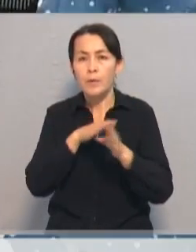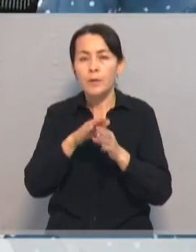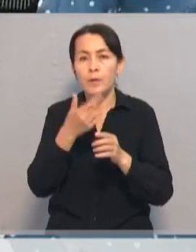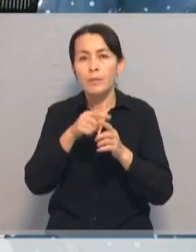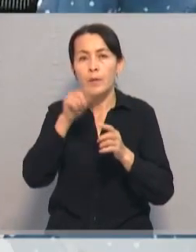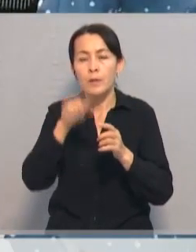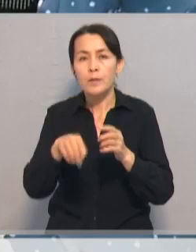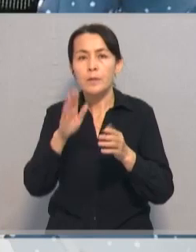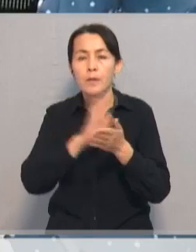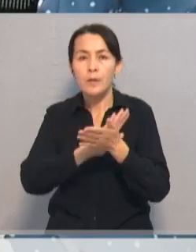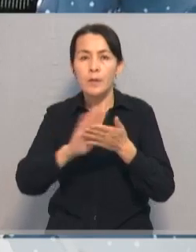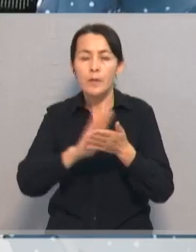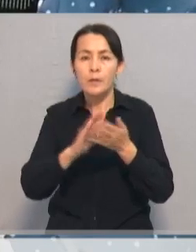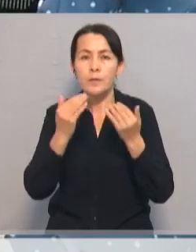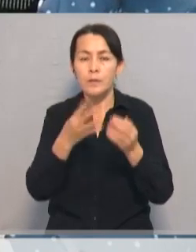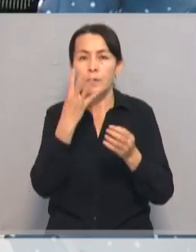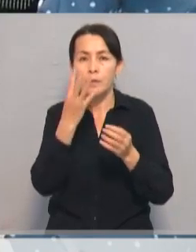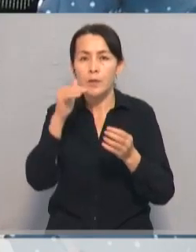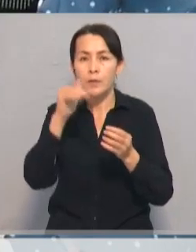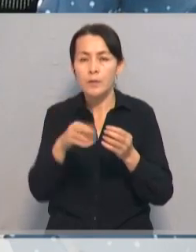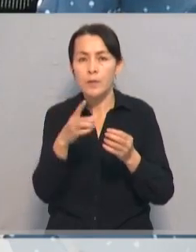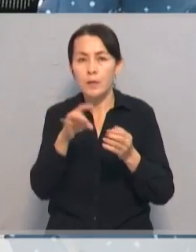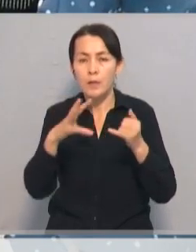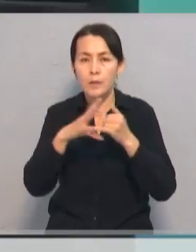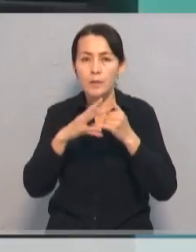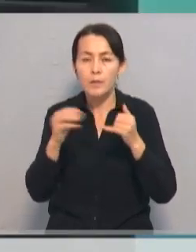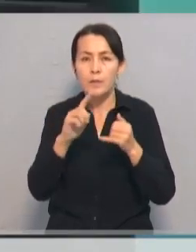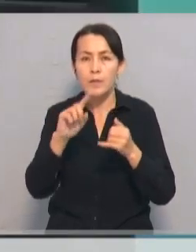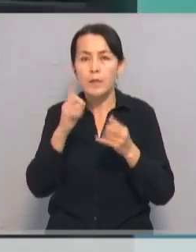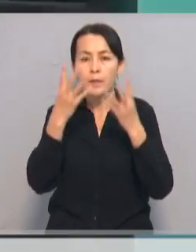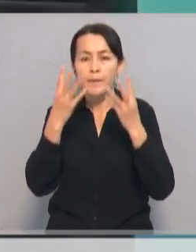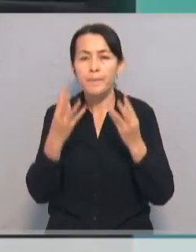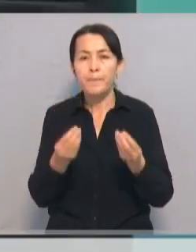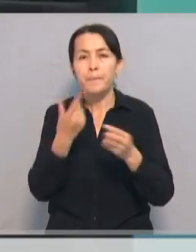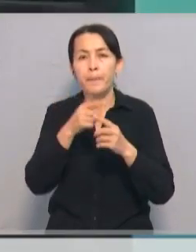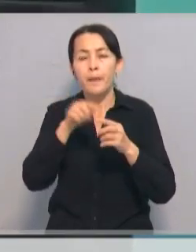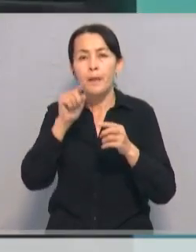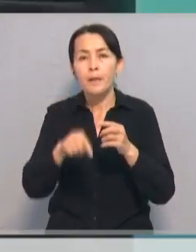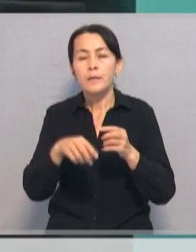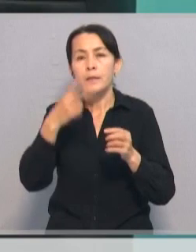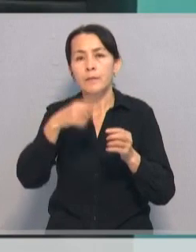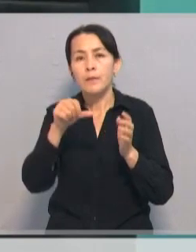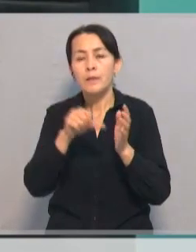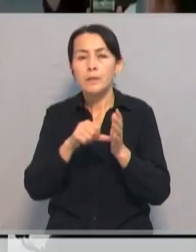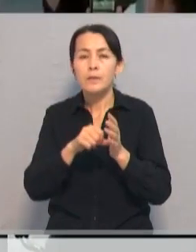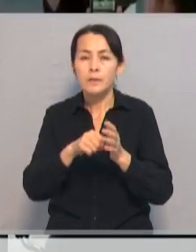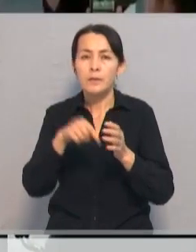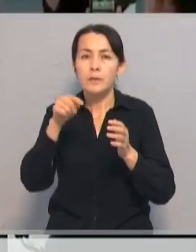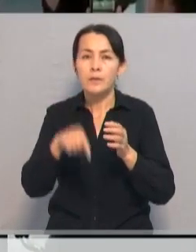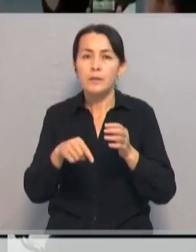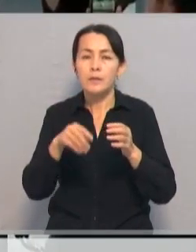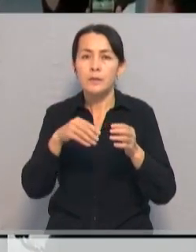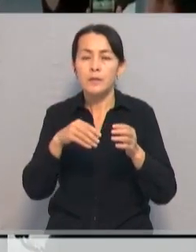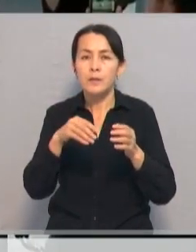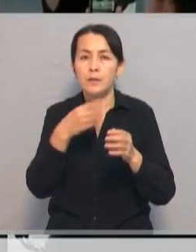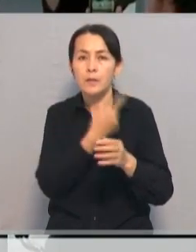этом химобработку проводят на 4000 гектарах земли за один день. Для этого мобилизованы 26 наземных